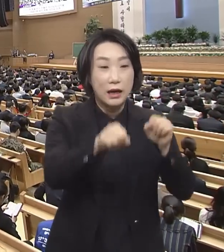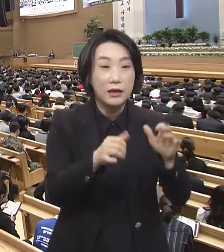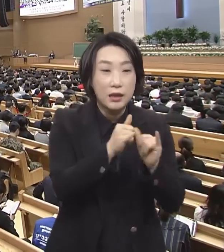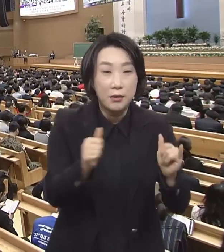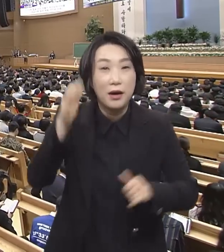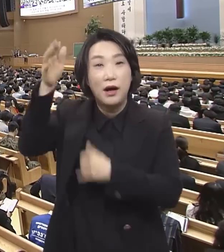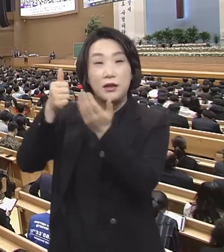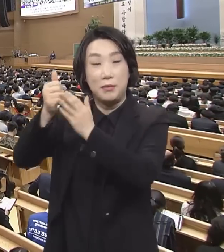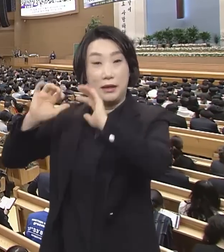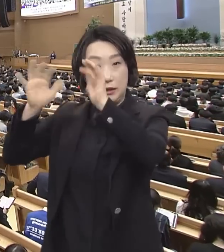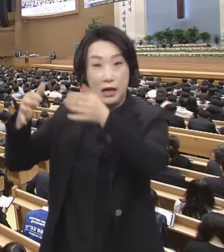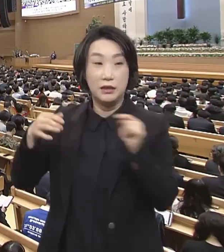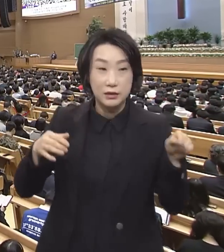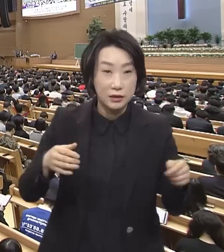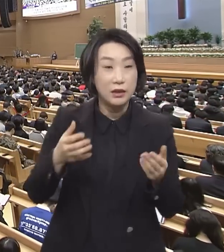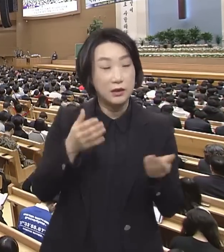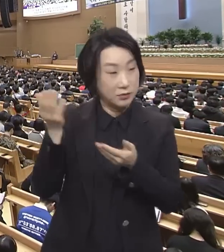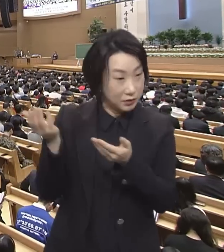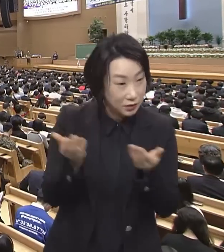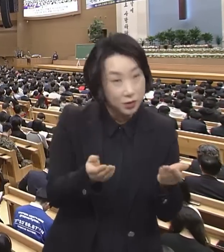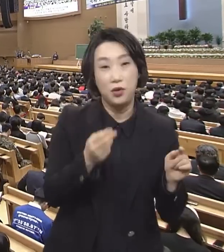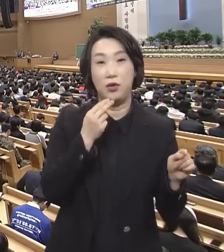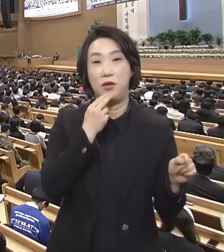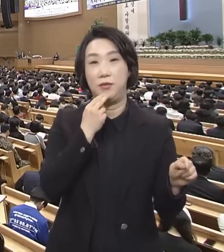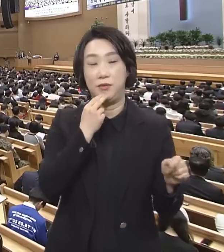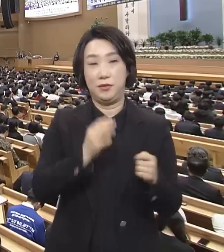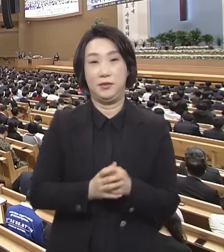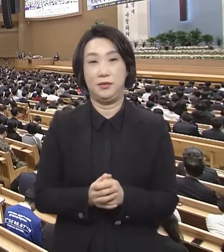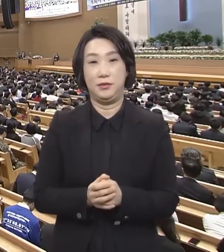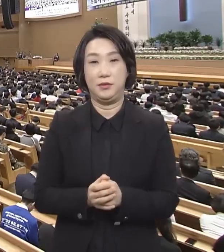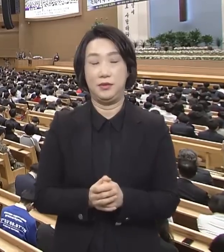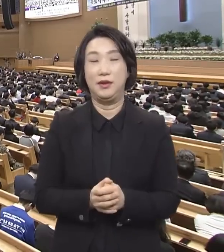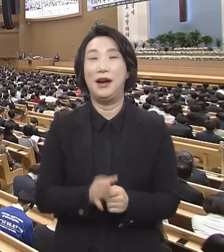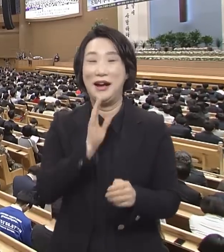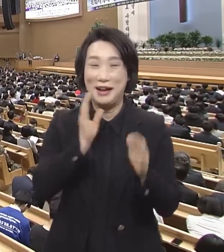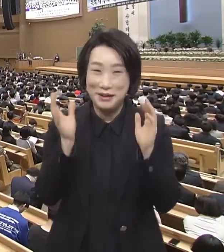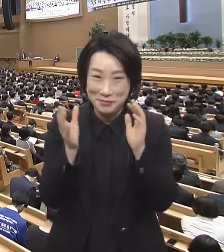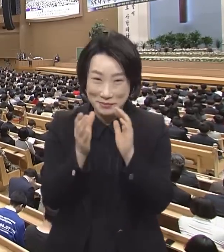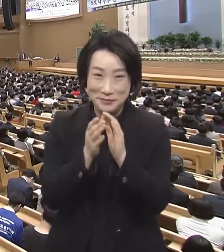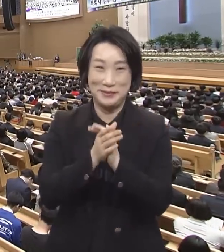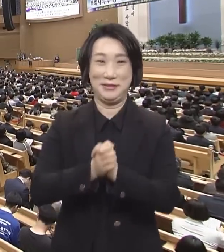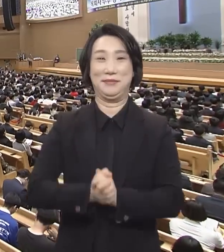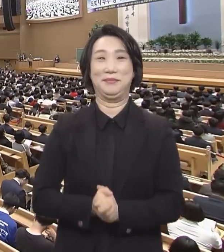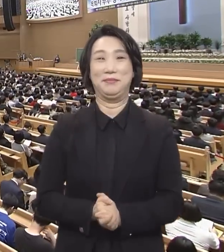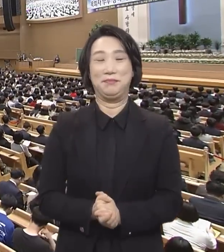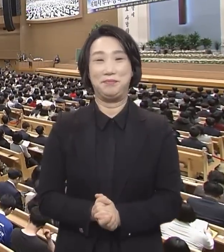하는 자들은 하나님의 나라를 유업으로 받지 못할 것이요. 아멘.